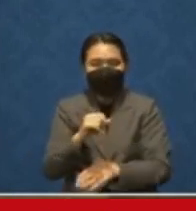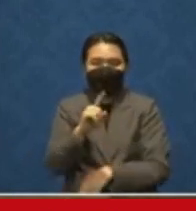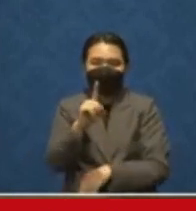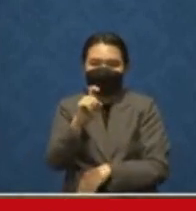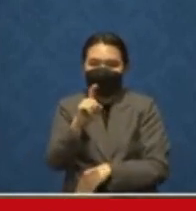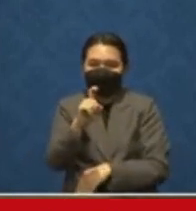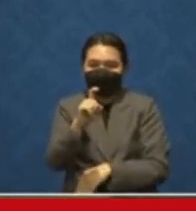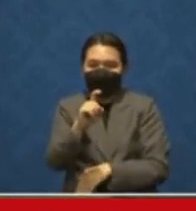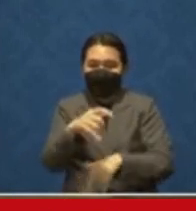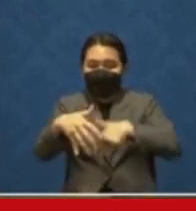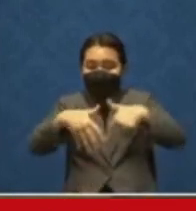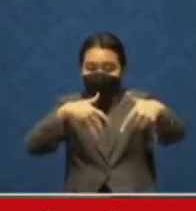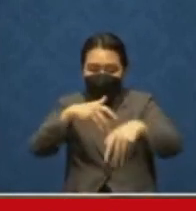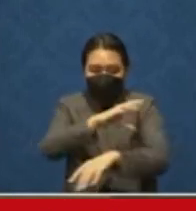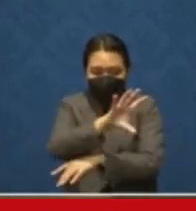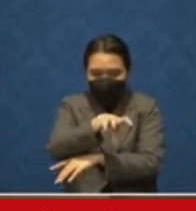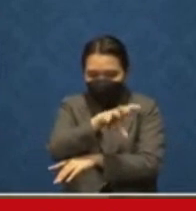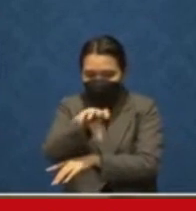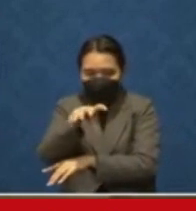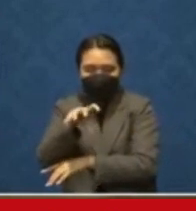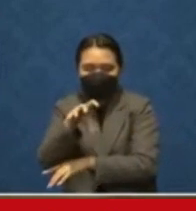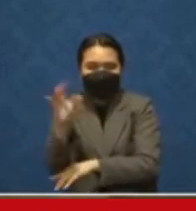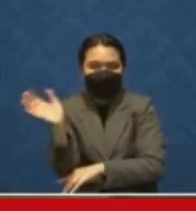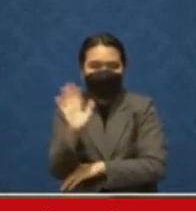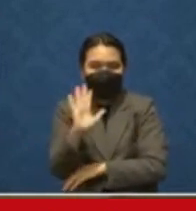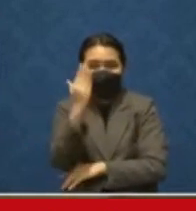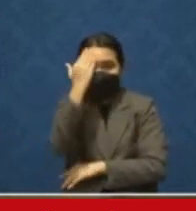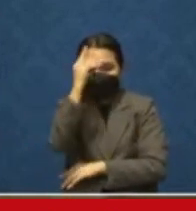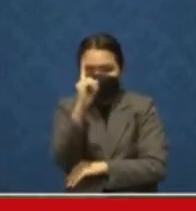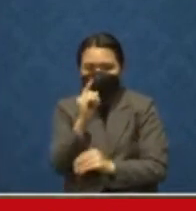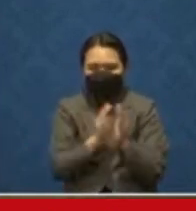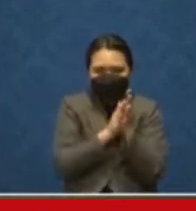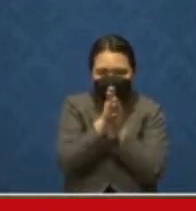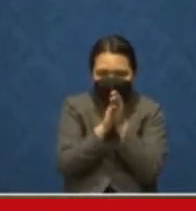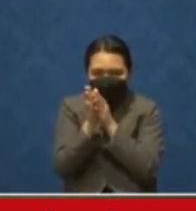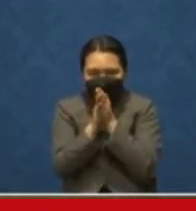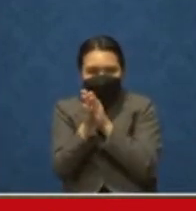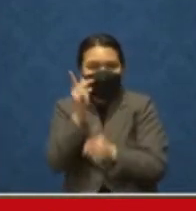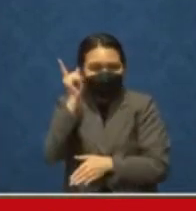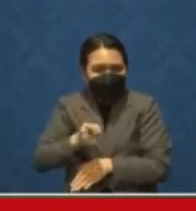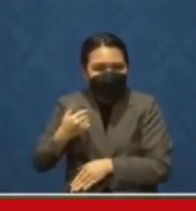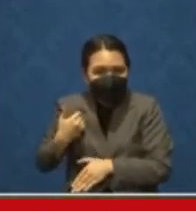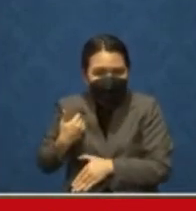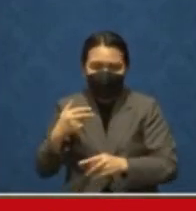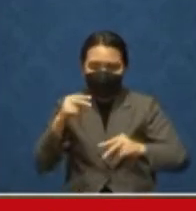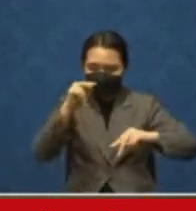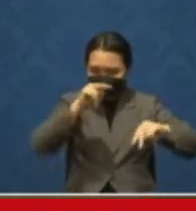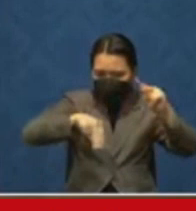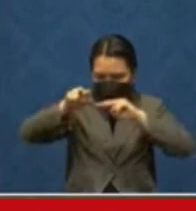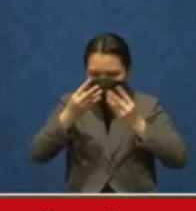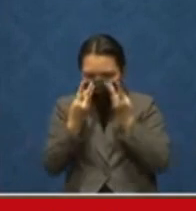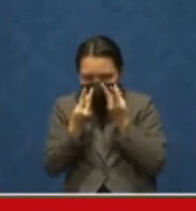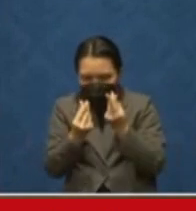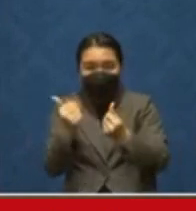แล้วมันตรีจะเป็นศ.นี่คุณจะเป็นงมั่วๆไม่ได้นะคุณจะไปโกงง่ายๆไม่ได้นะถ้า